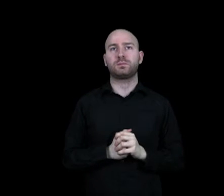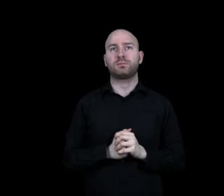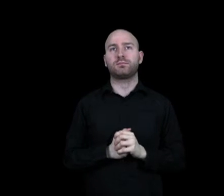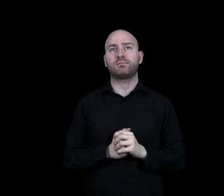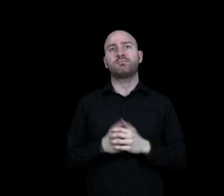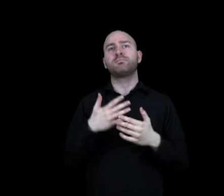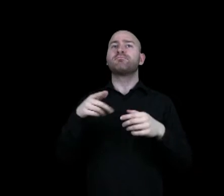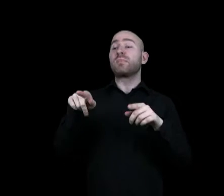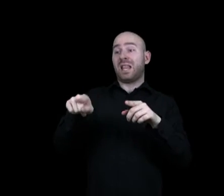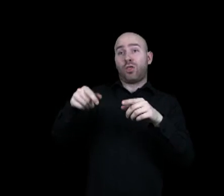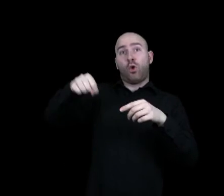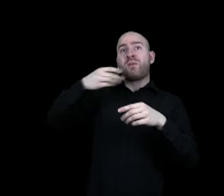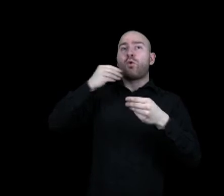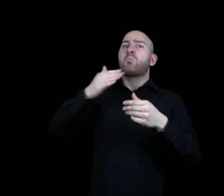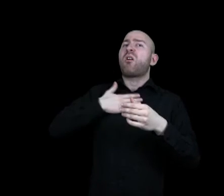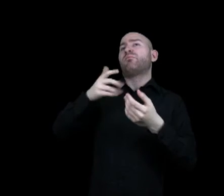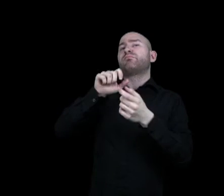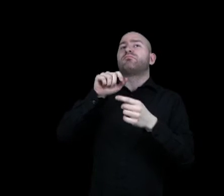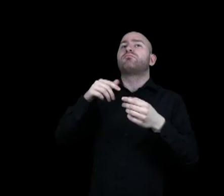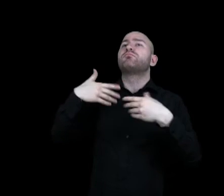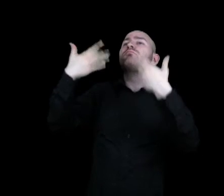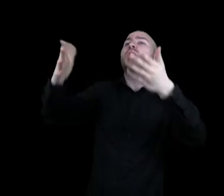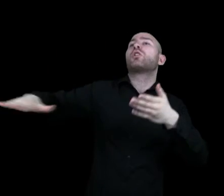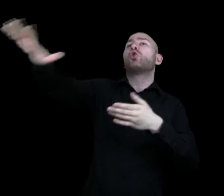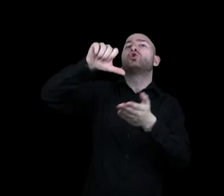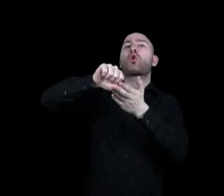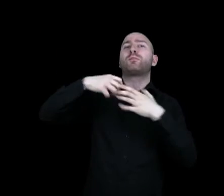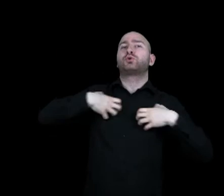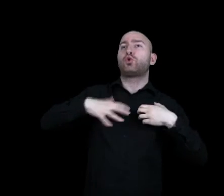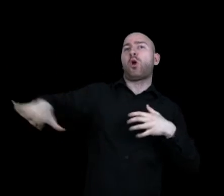Torebki foliowe mają negatywny efekt zewnętrzny.